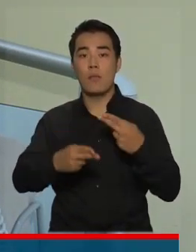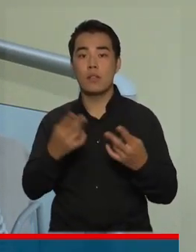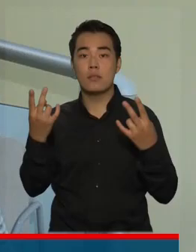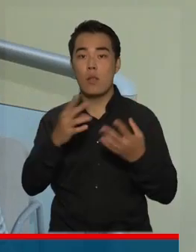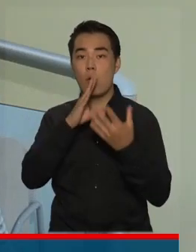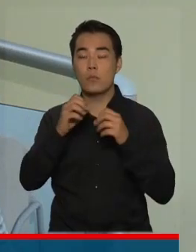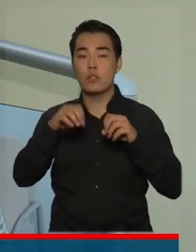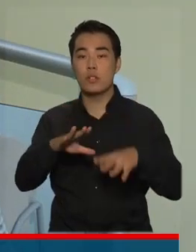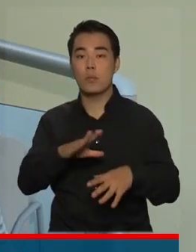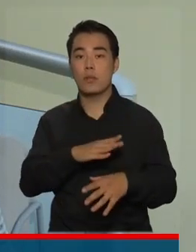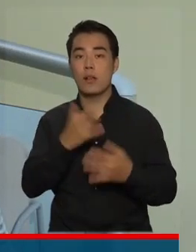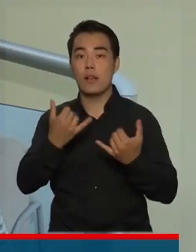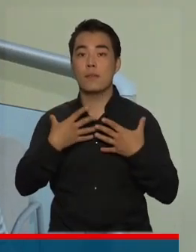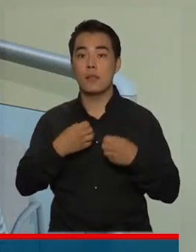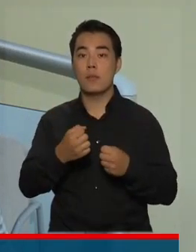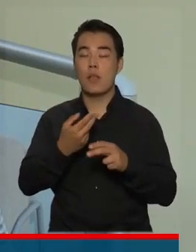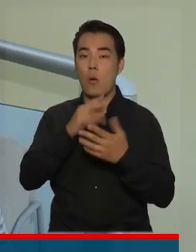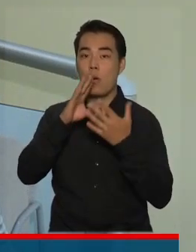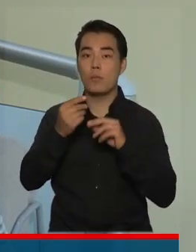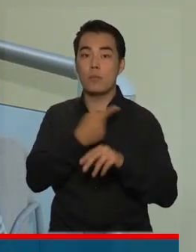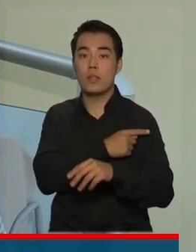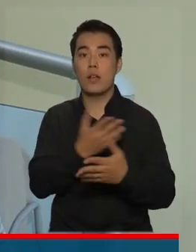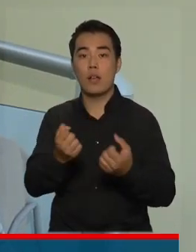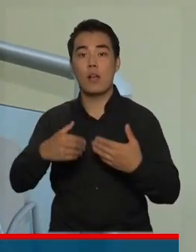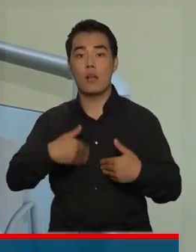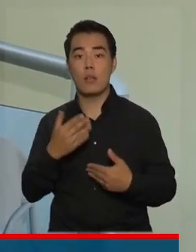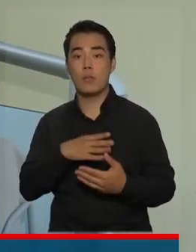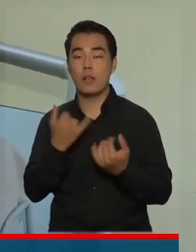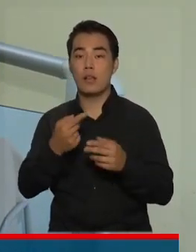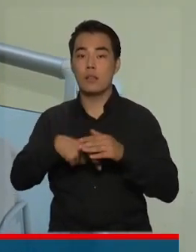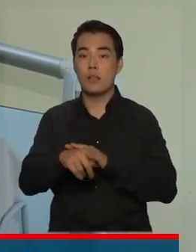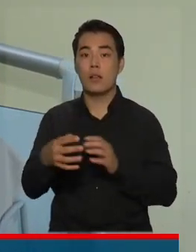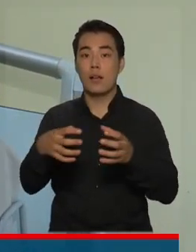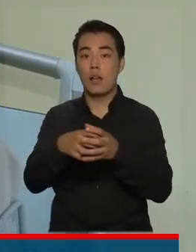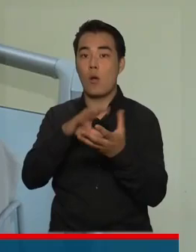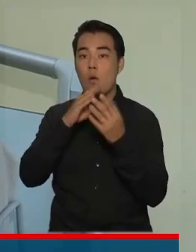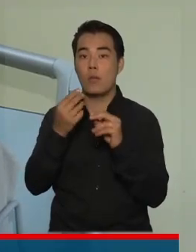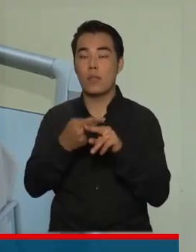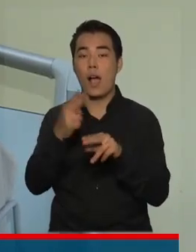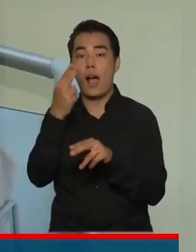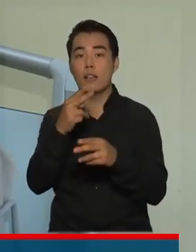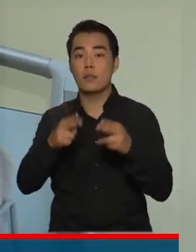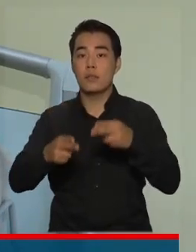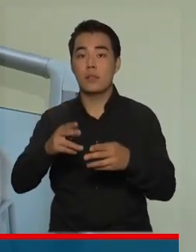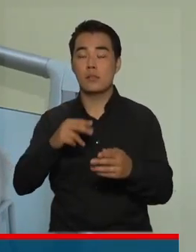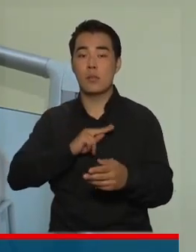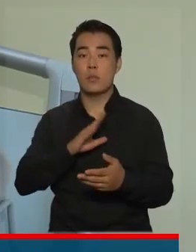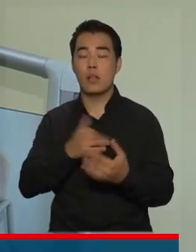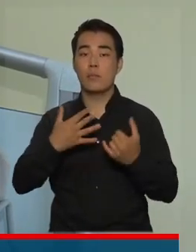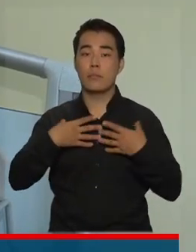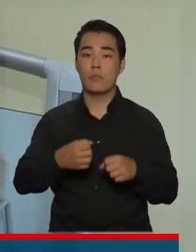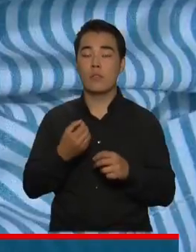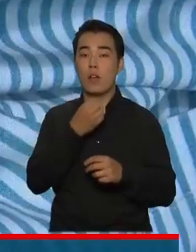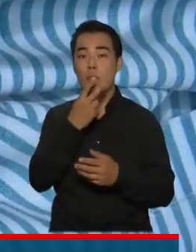деген шешім айтты. Ал мен сапалы медициналық көмек алғым келді. Осылайша сол қызметкерлердің арқасында отаны Астанада жасаттым. Қазір денсаулығым